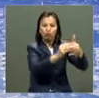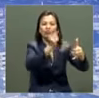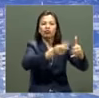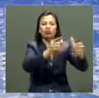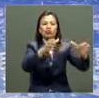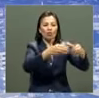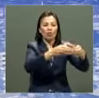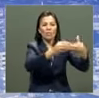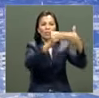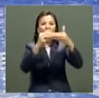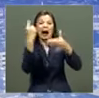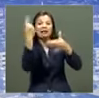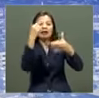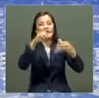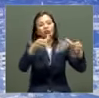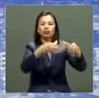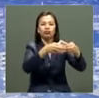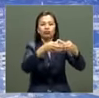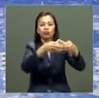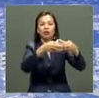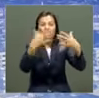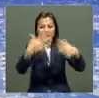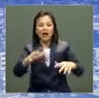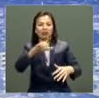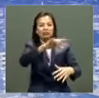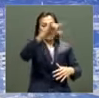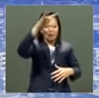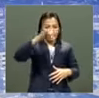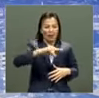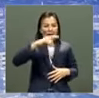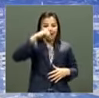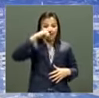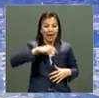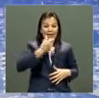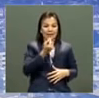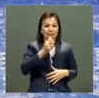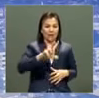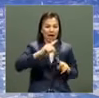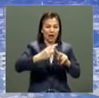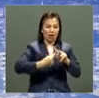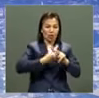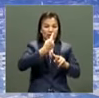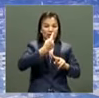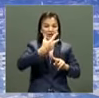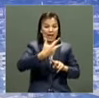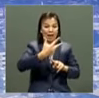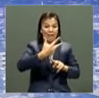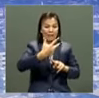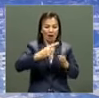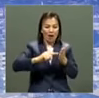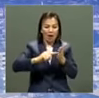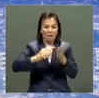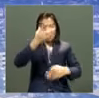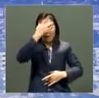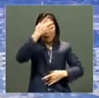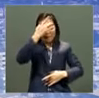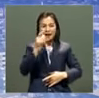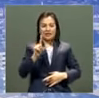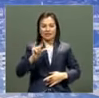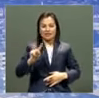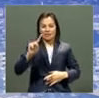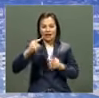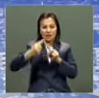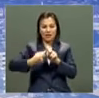ในกรณีตรงนั้นแล้วก็ผู้ป่วยกลับมาเมืองไทยนะครับวันที่19มีนาคมแล้วก็เริ่มป่วยวันที่21มีนา